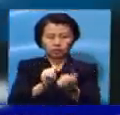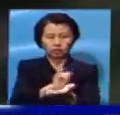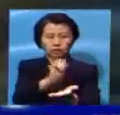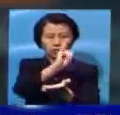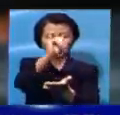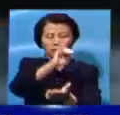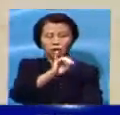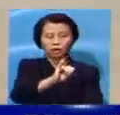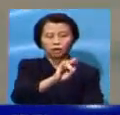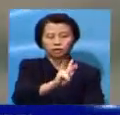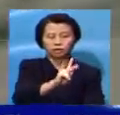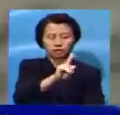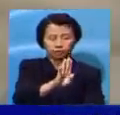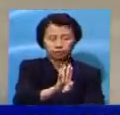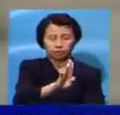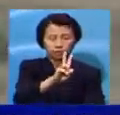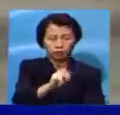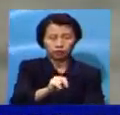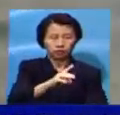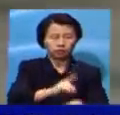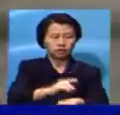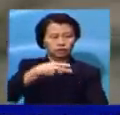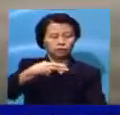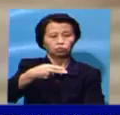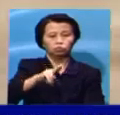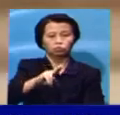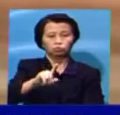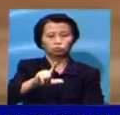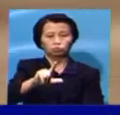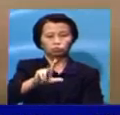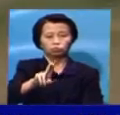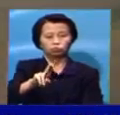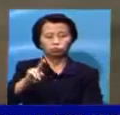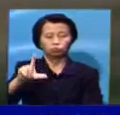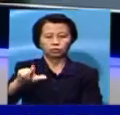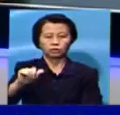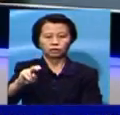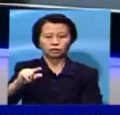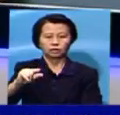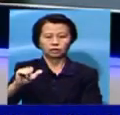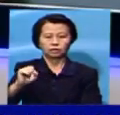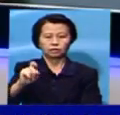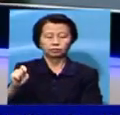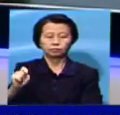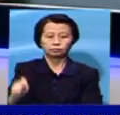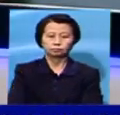kemahiran belia negara ikbn Hulu langat